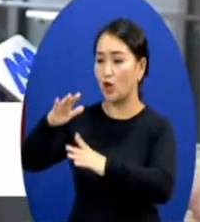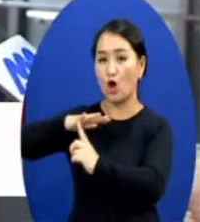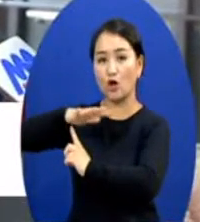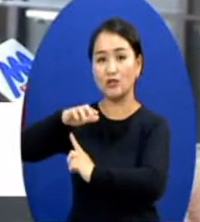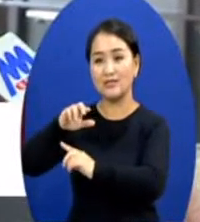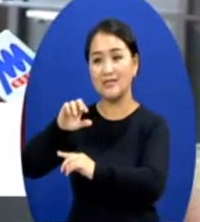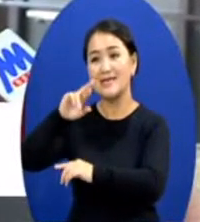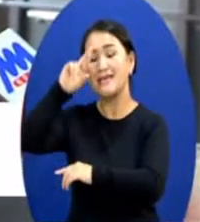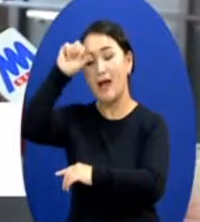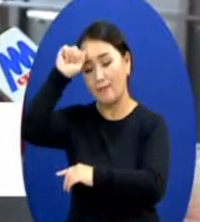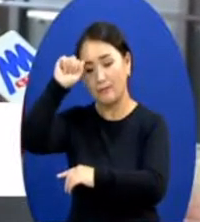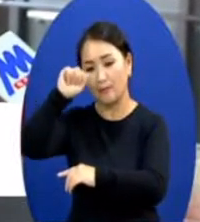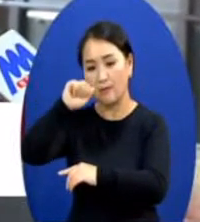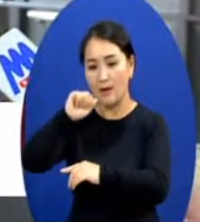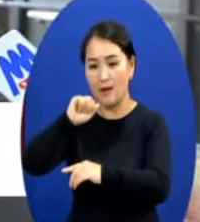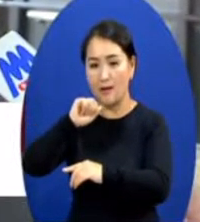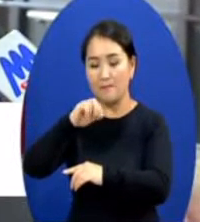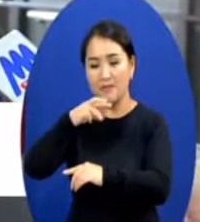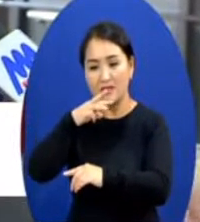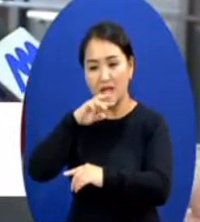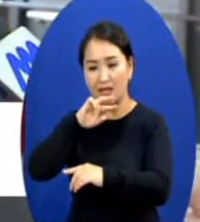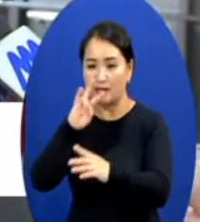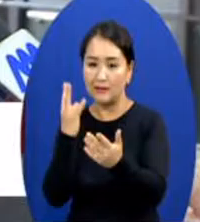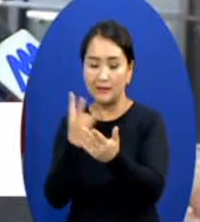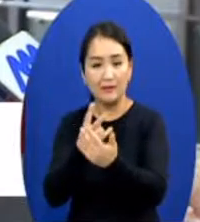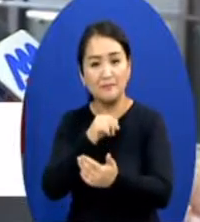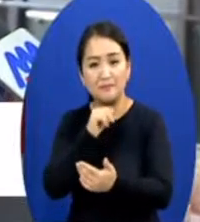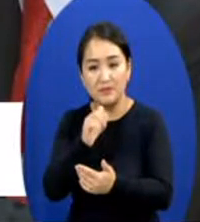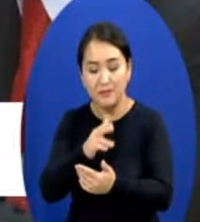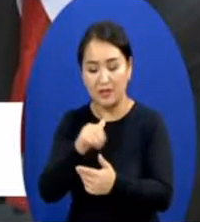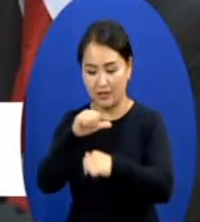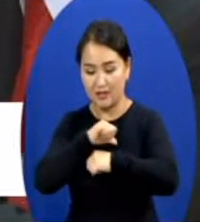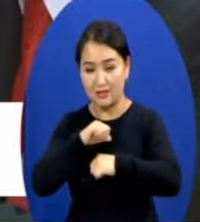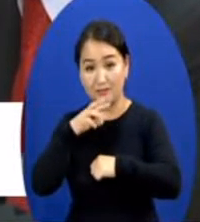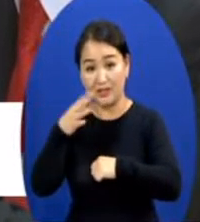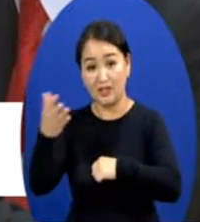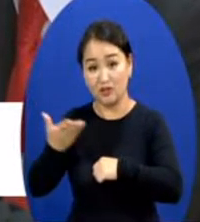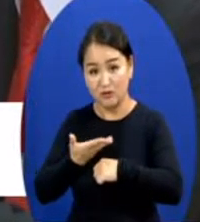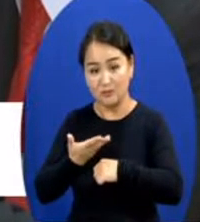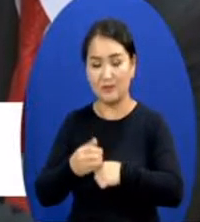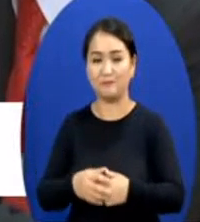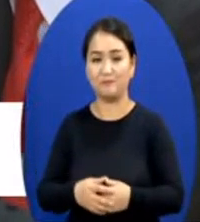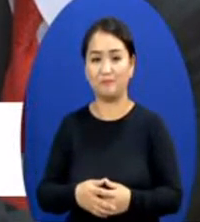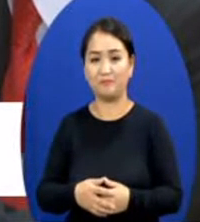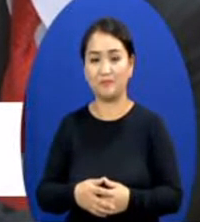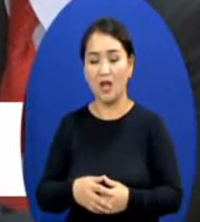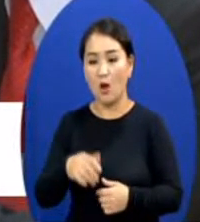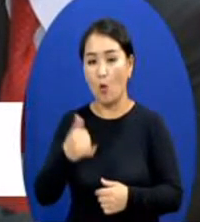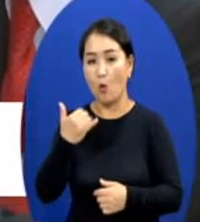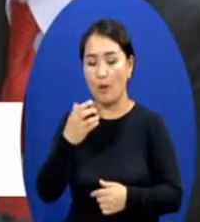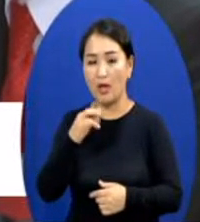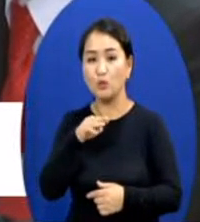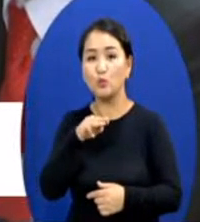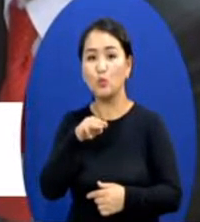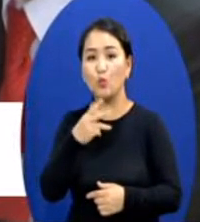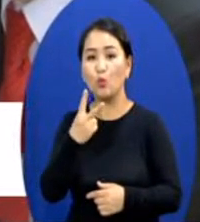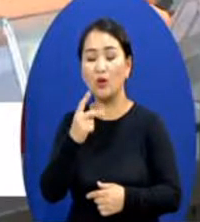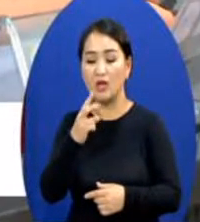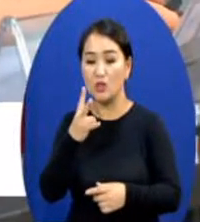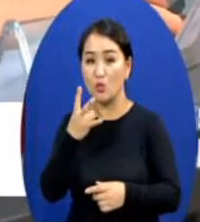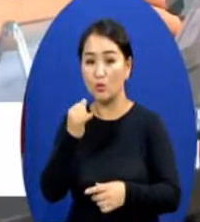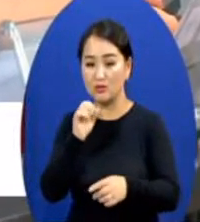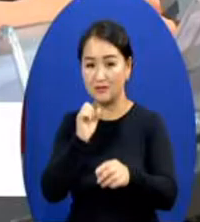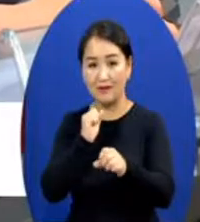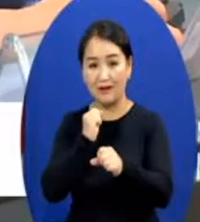бас тарамдаж мэдээллийн нэгдсэн үг байна гэдэг зүйлийг бас иргэдийн зүгээс тавьж байгаа. Нийслэлд түүхийн нүүрс хэрэглэхийг хориглож